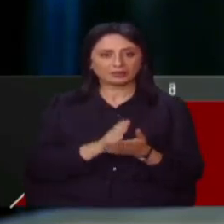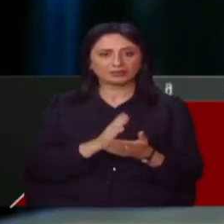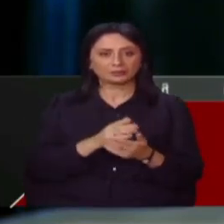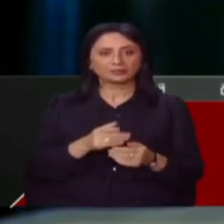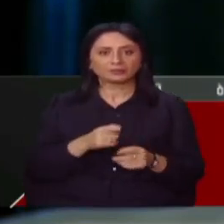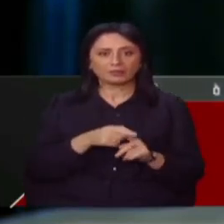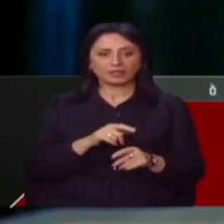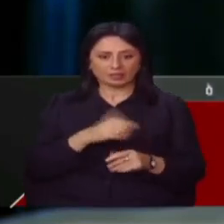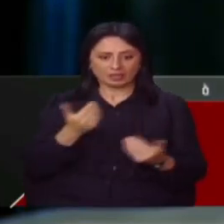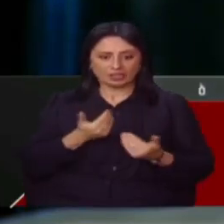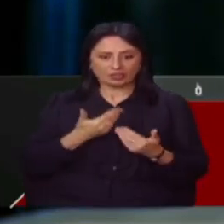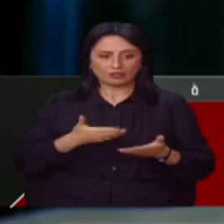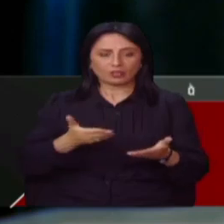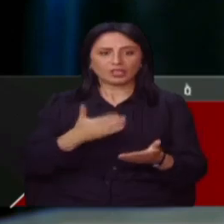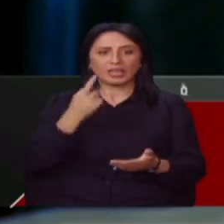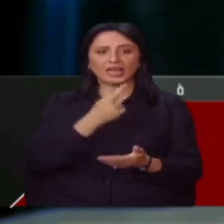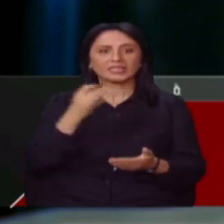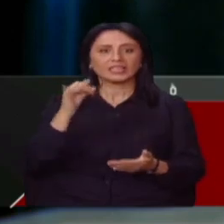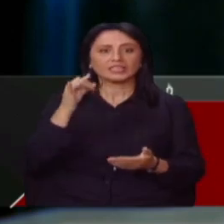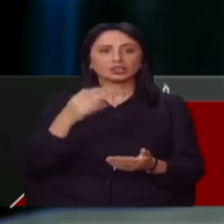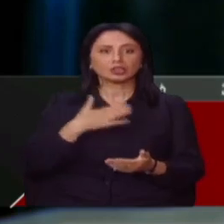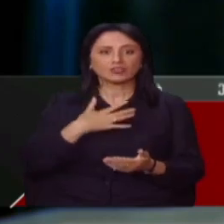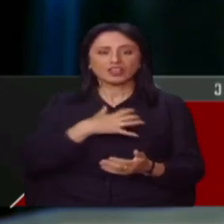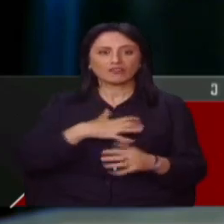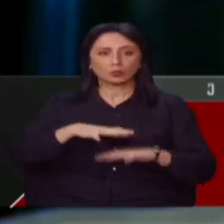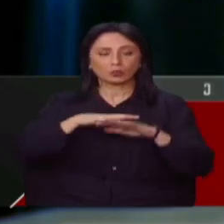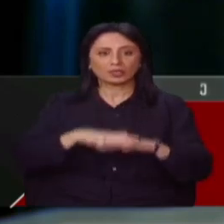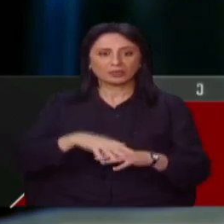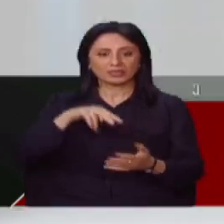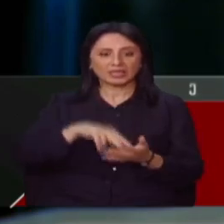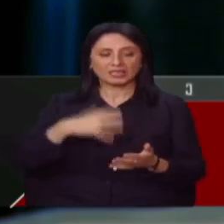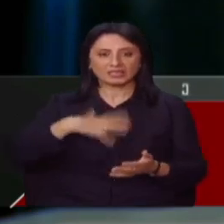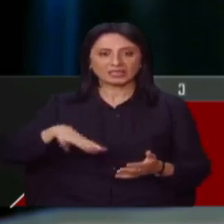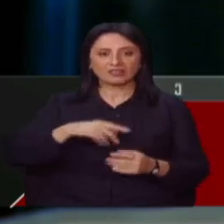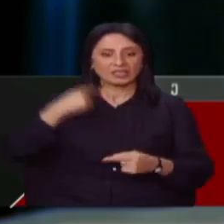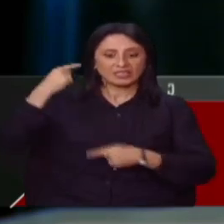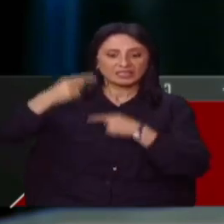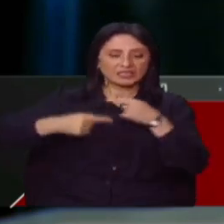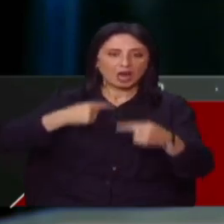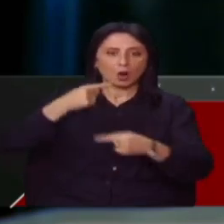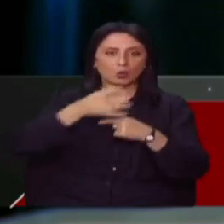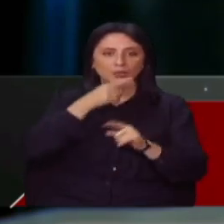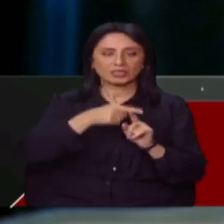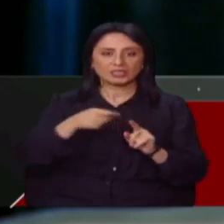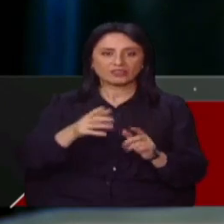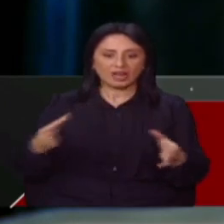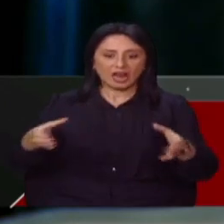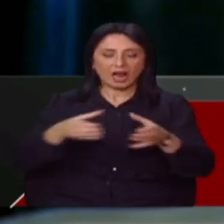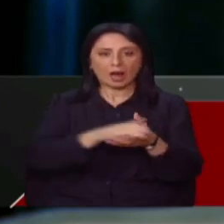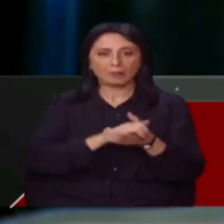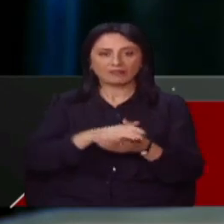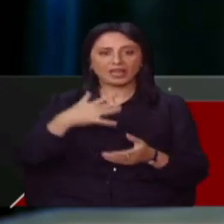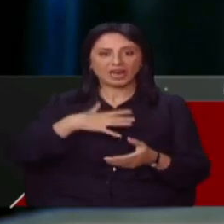მისი თვითყოფადობა არის ერთ-ერთი ფუნდამენტი, რომელზე დგას საქართველო. საუკუნეების განმავლობაში გამაერთიანებელი